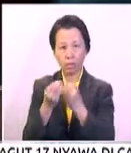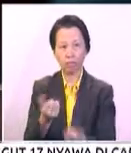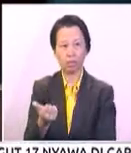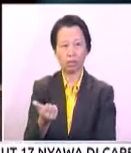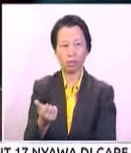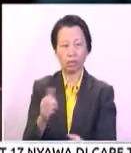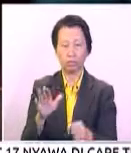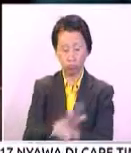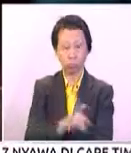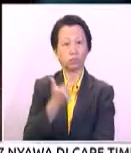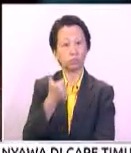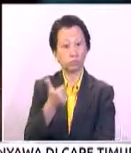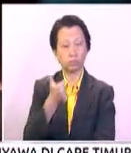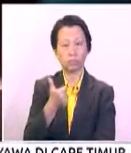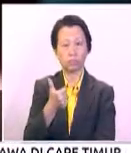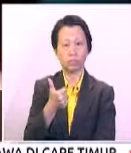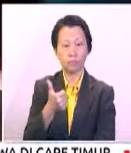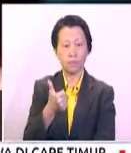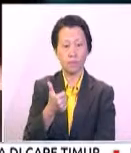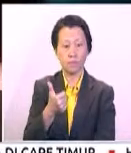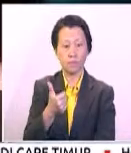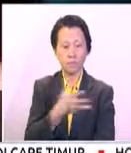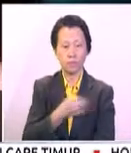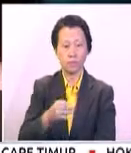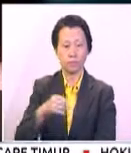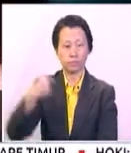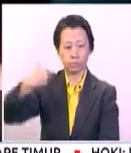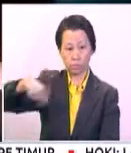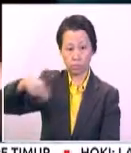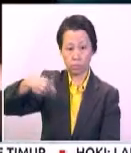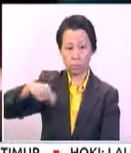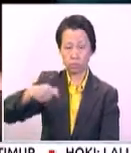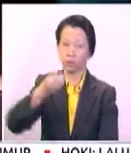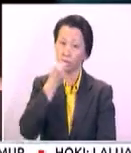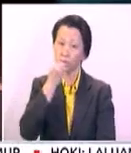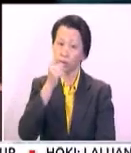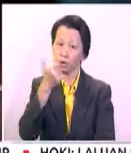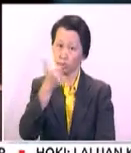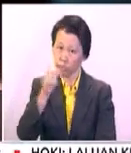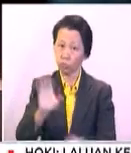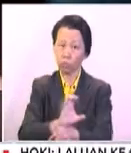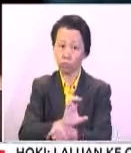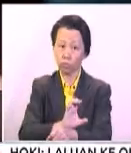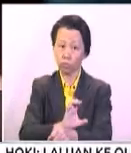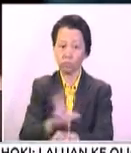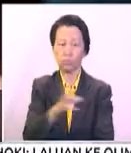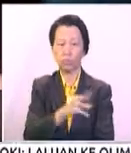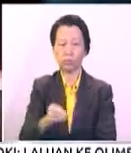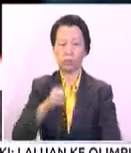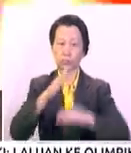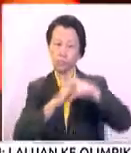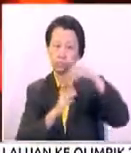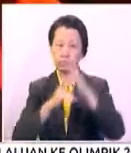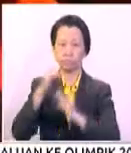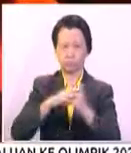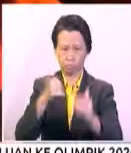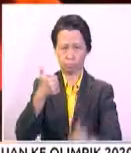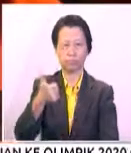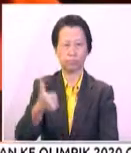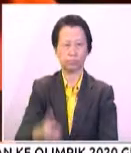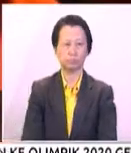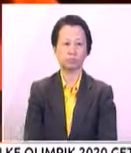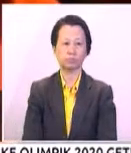memang cukup bagus. Dari segi kualiti makanan pun cukup dan selesa lah.